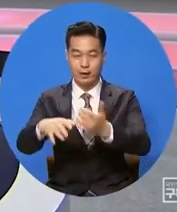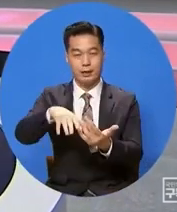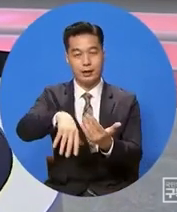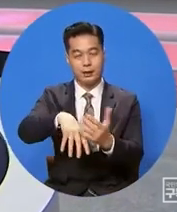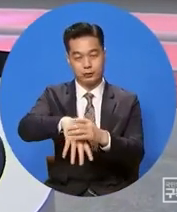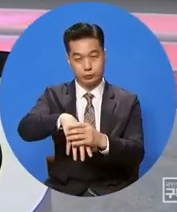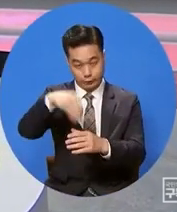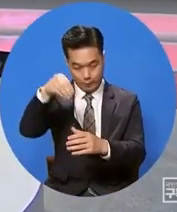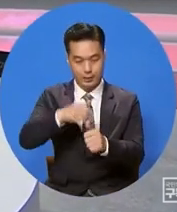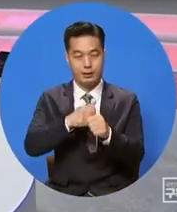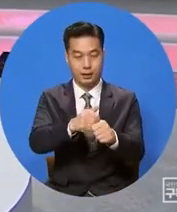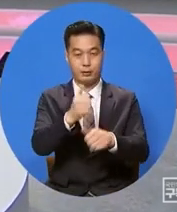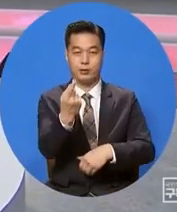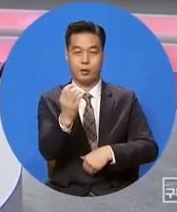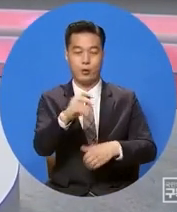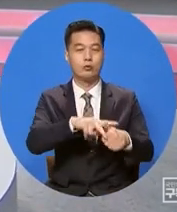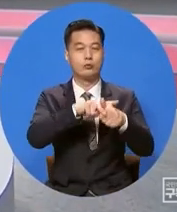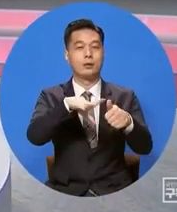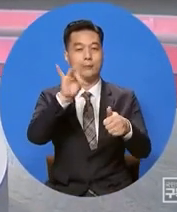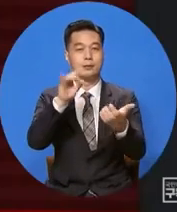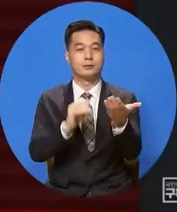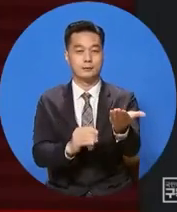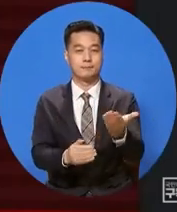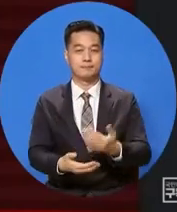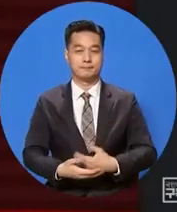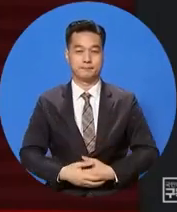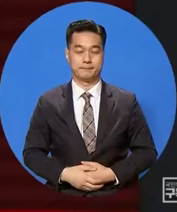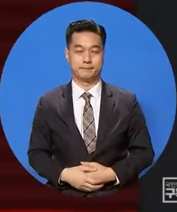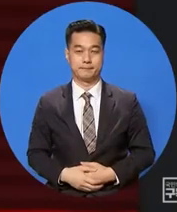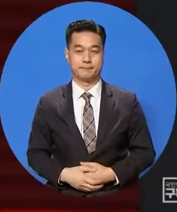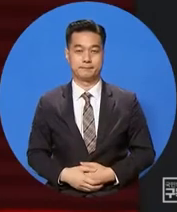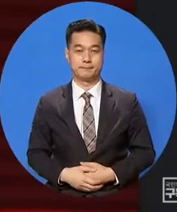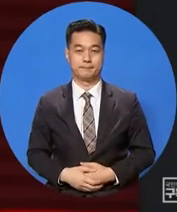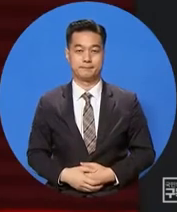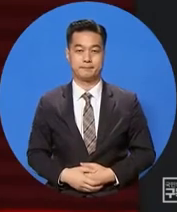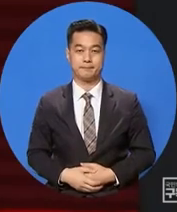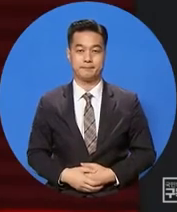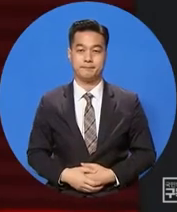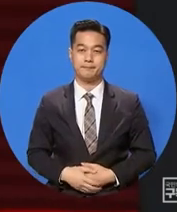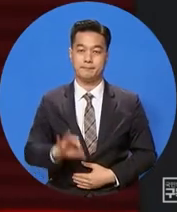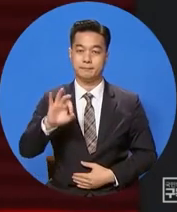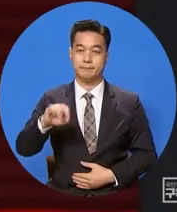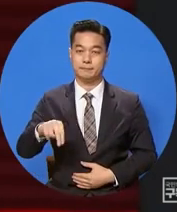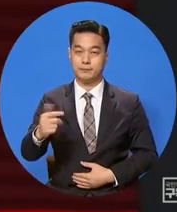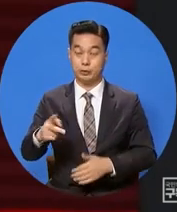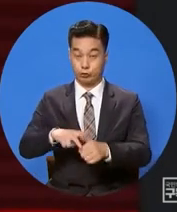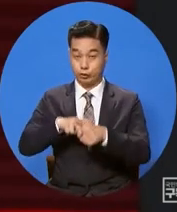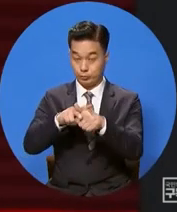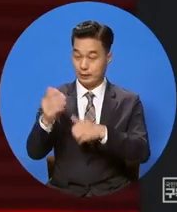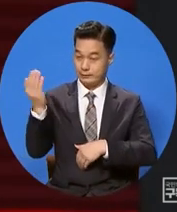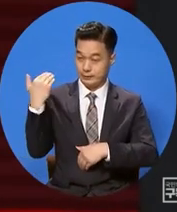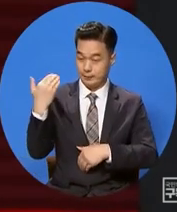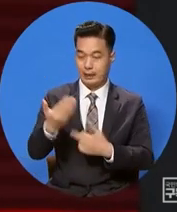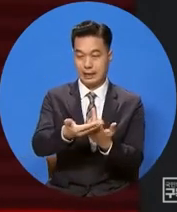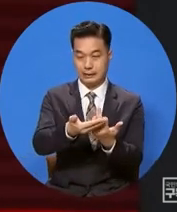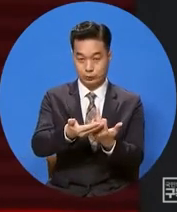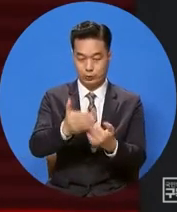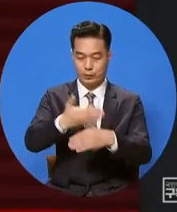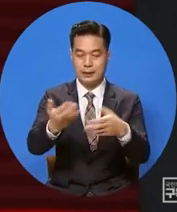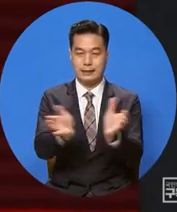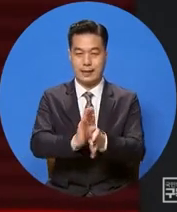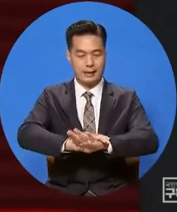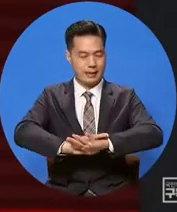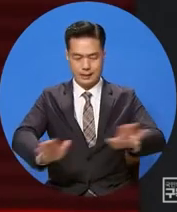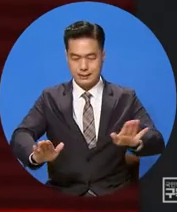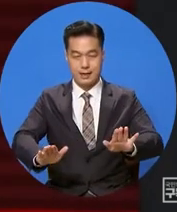홍준표 후보님부터 토론 시작해 주시겠습니다. 네. 윤 후보님, 지난번에 제주도에서 당 해체 발언을 한